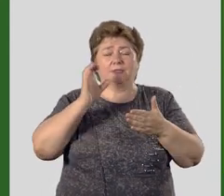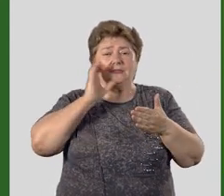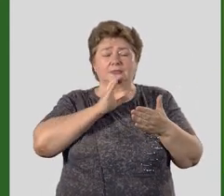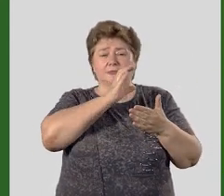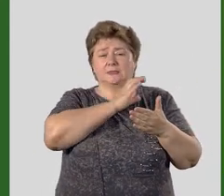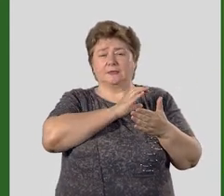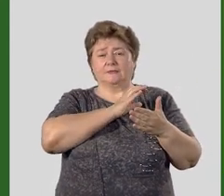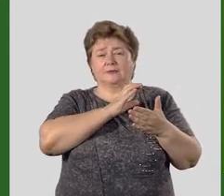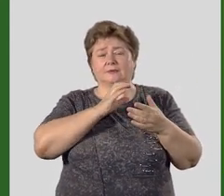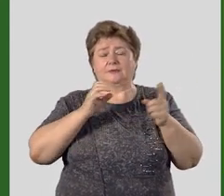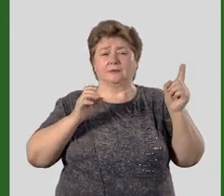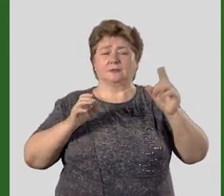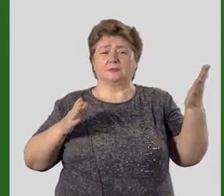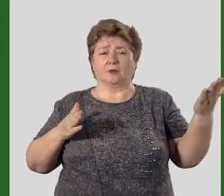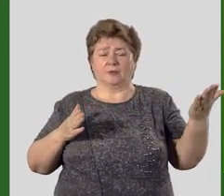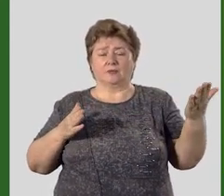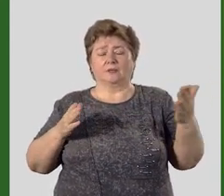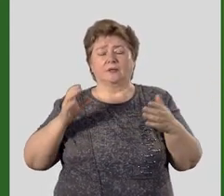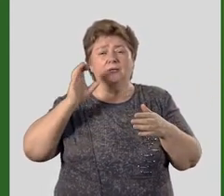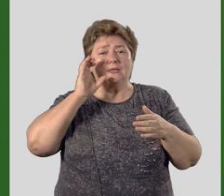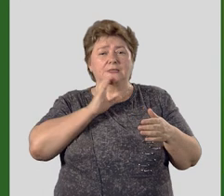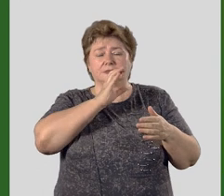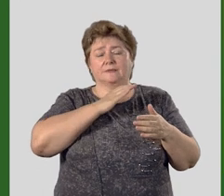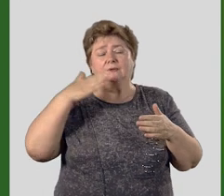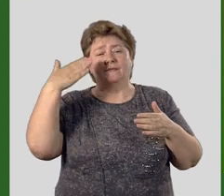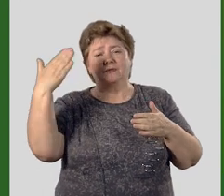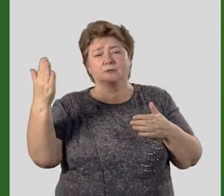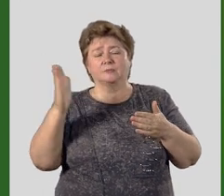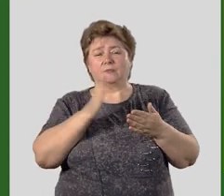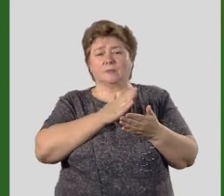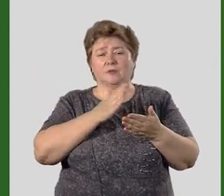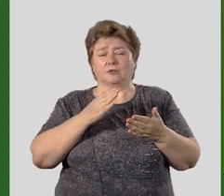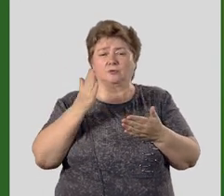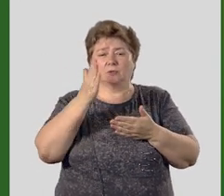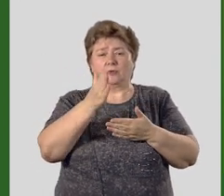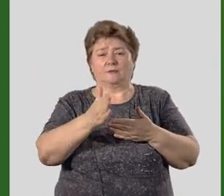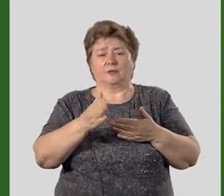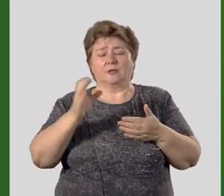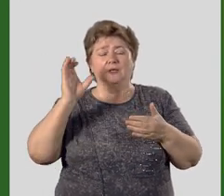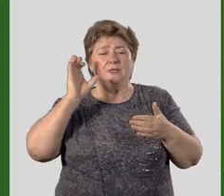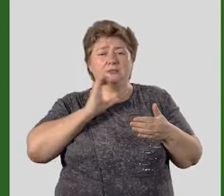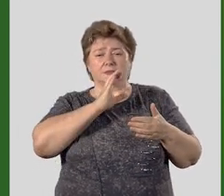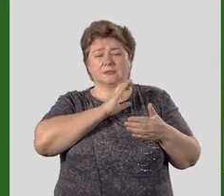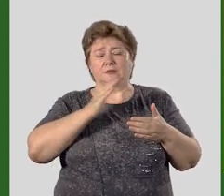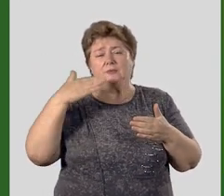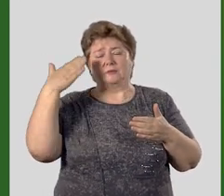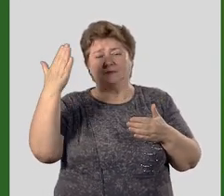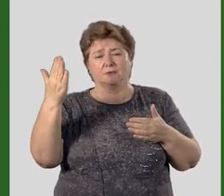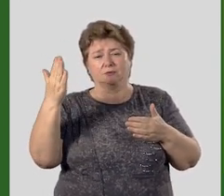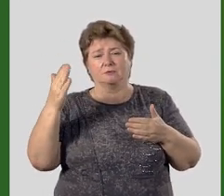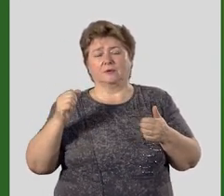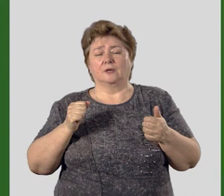север и запад. Северо-восток находится между направлением на север и